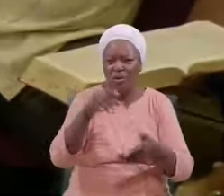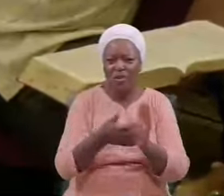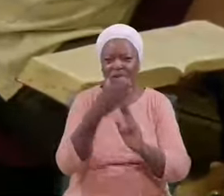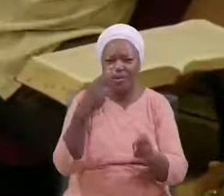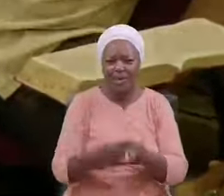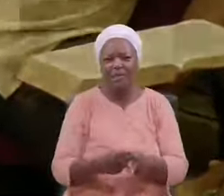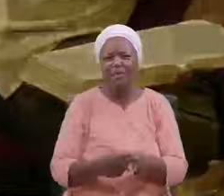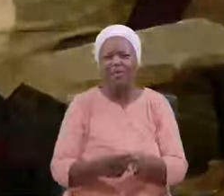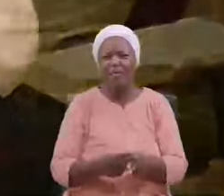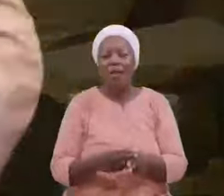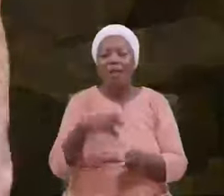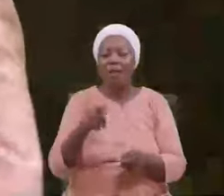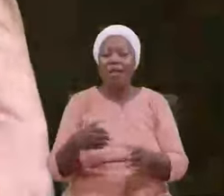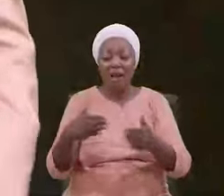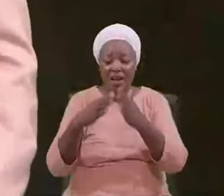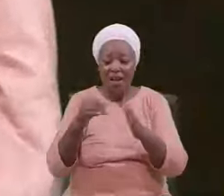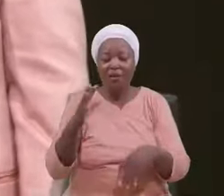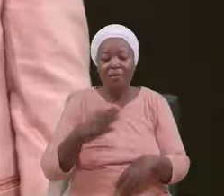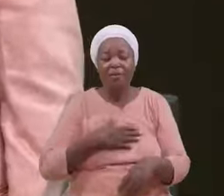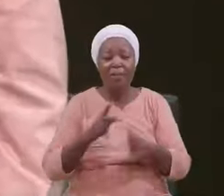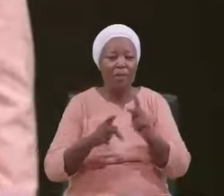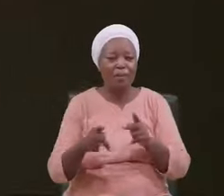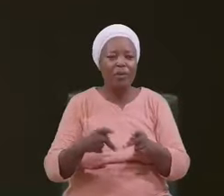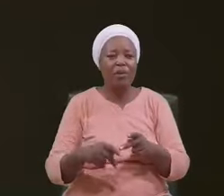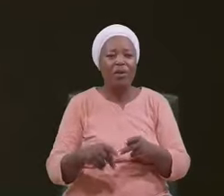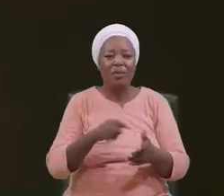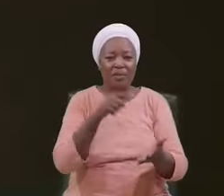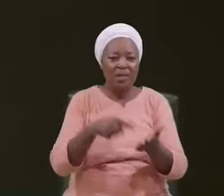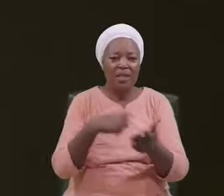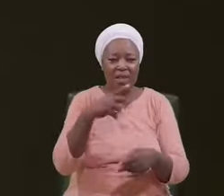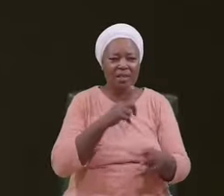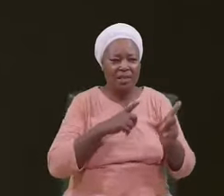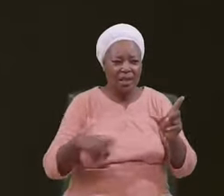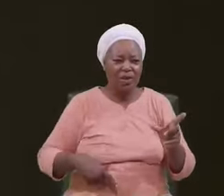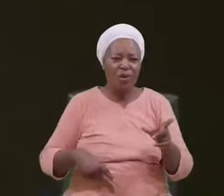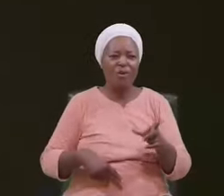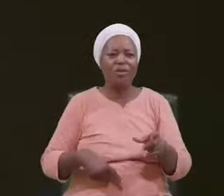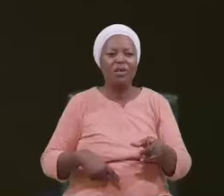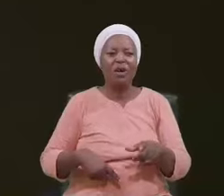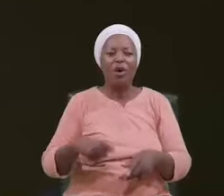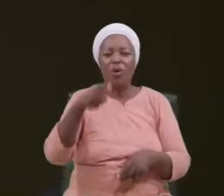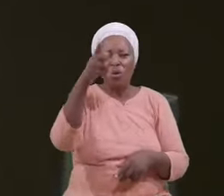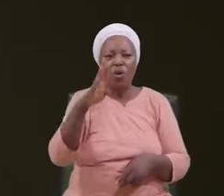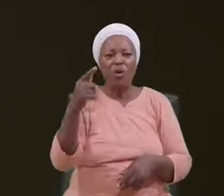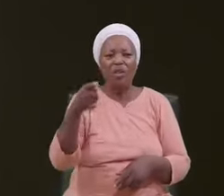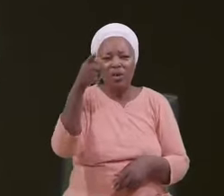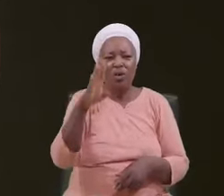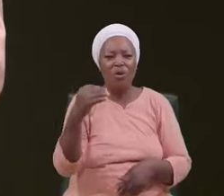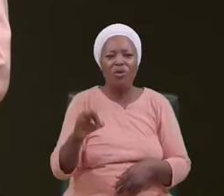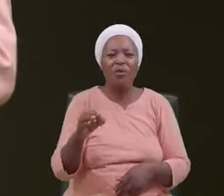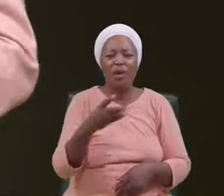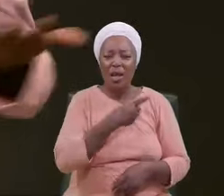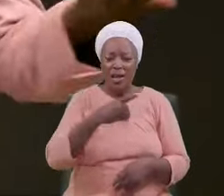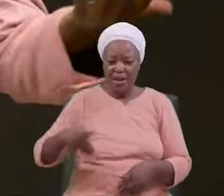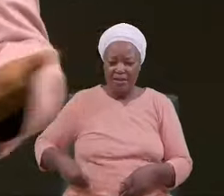Le chef de mon peuple. Ainsi parle l'Éternel, le Dieu de David, ton père.